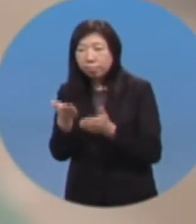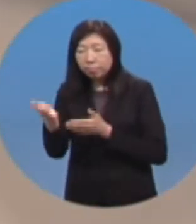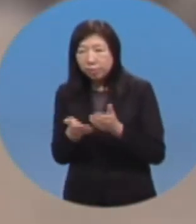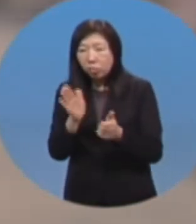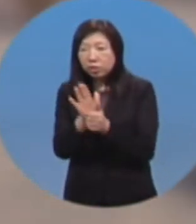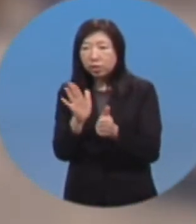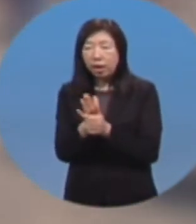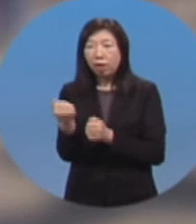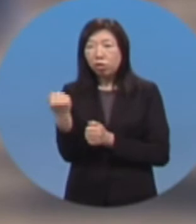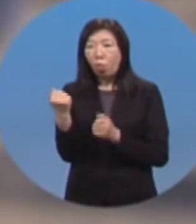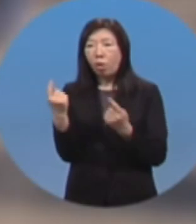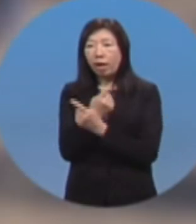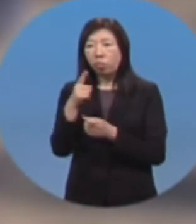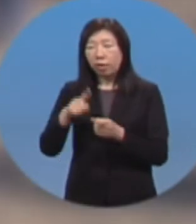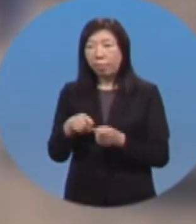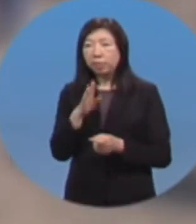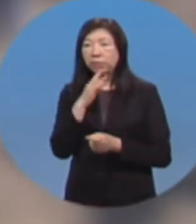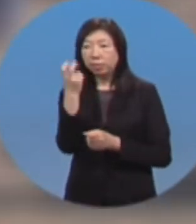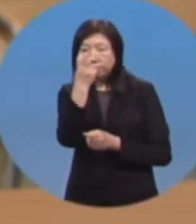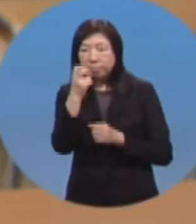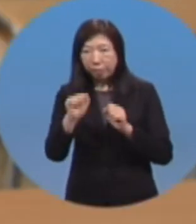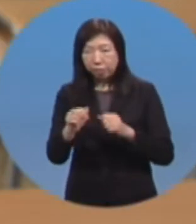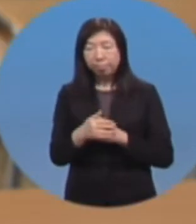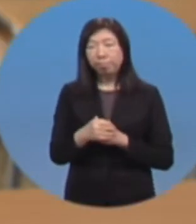制強化のための調査を実施します。